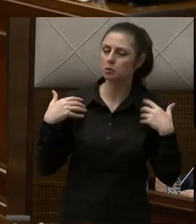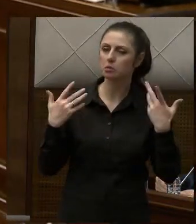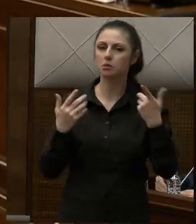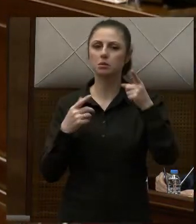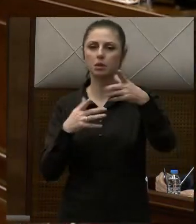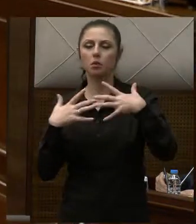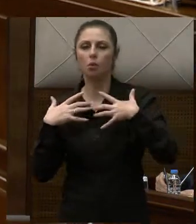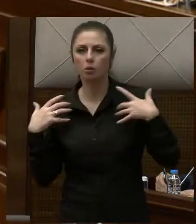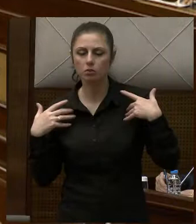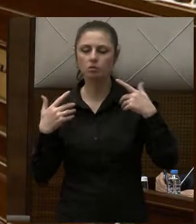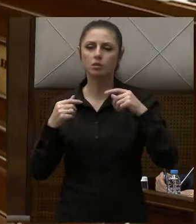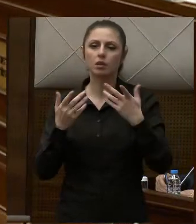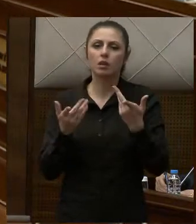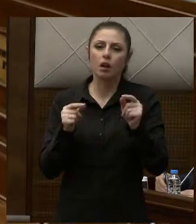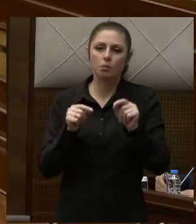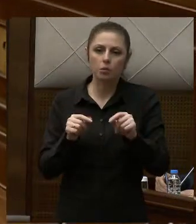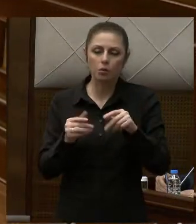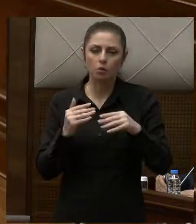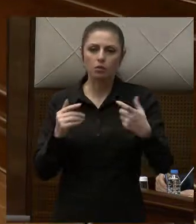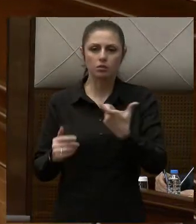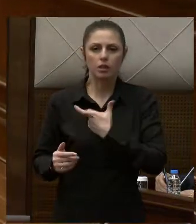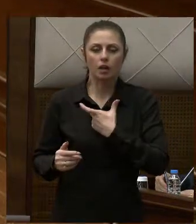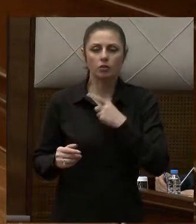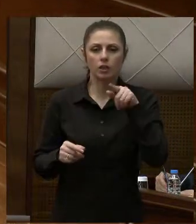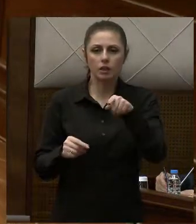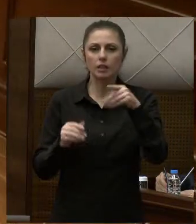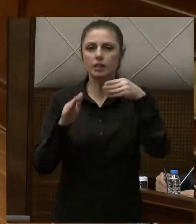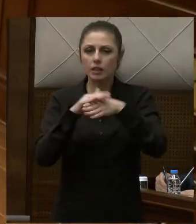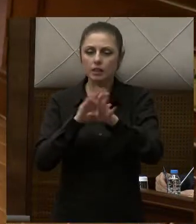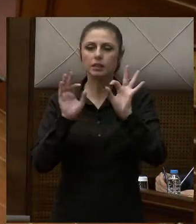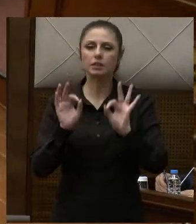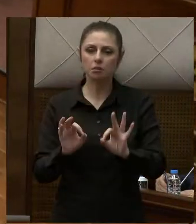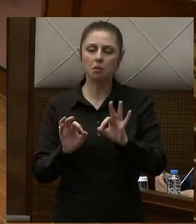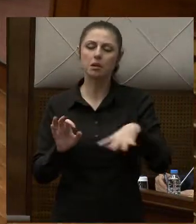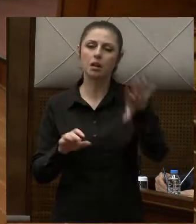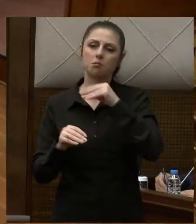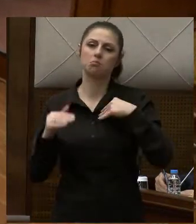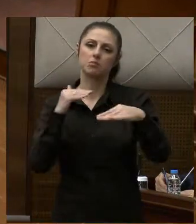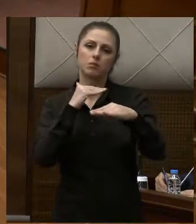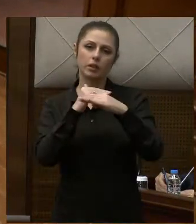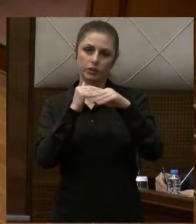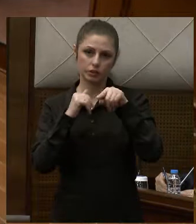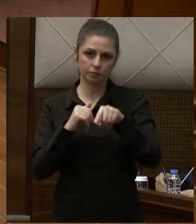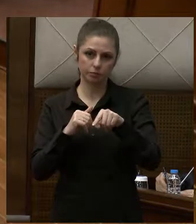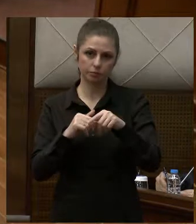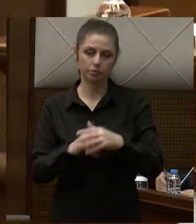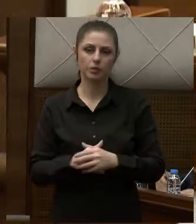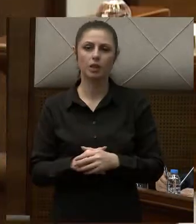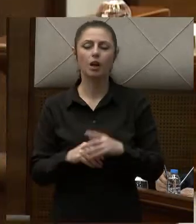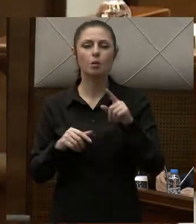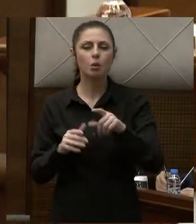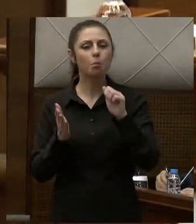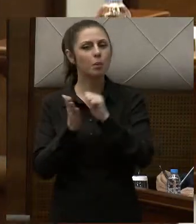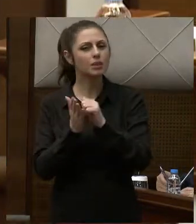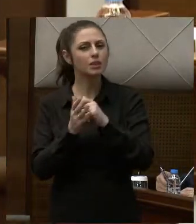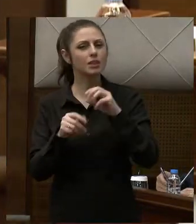yerde biter ilkesini de asla unutmamamız gerekiyor. Gerek görsel ve gerek yazılı medyada bin bir zorlukla çalışan